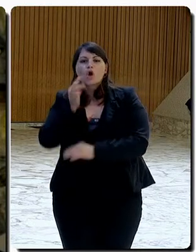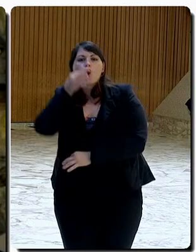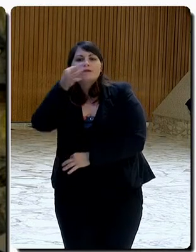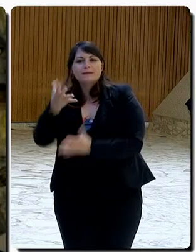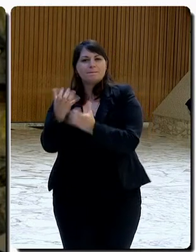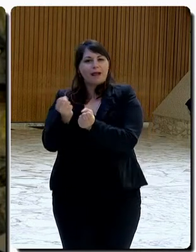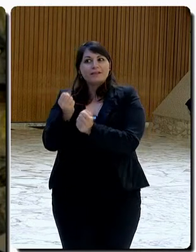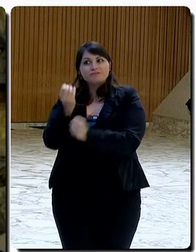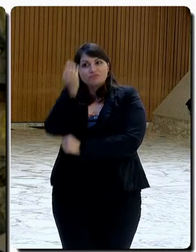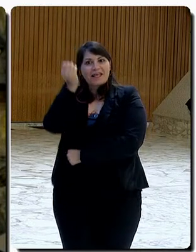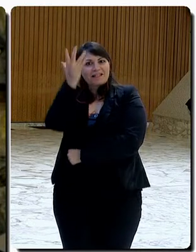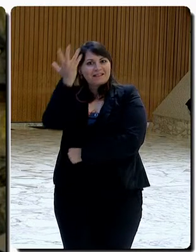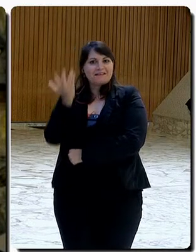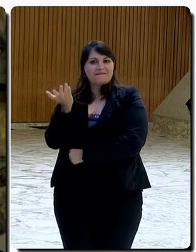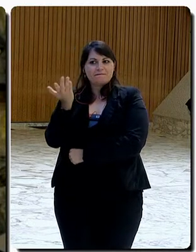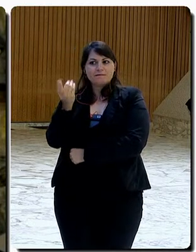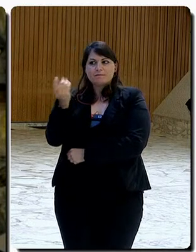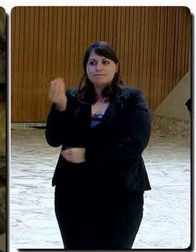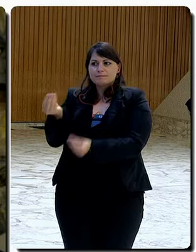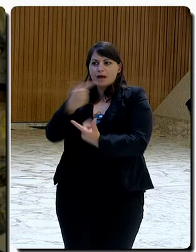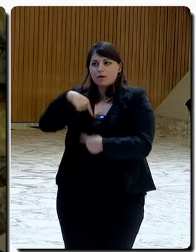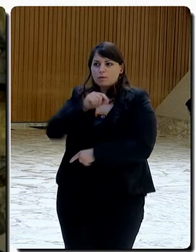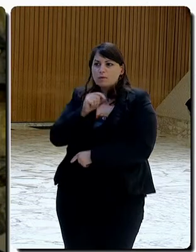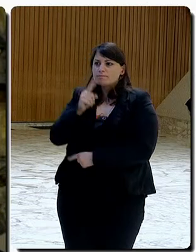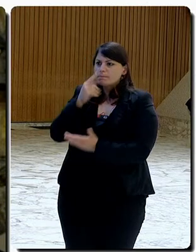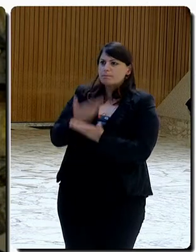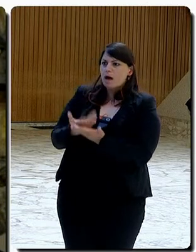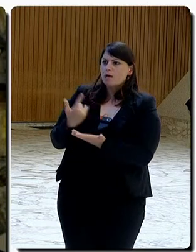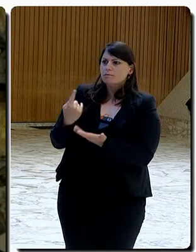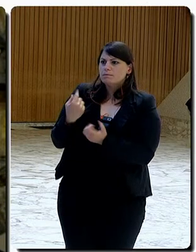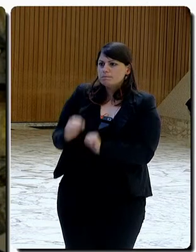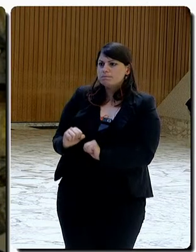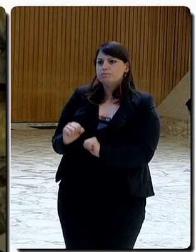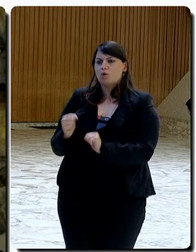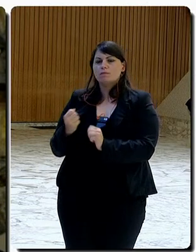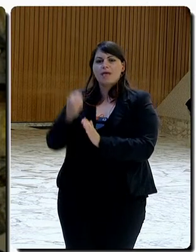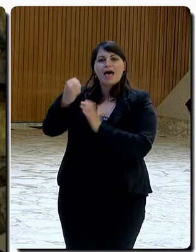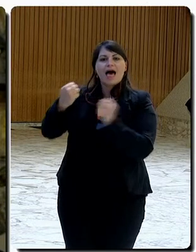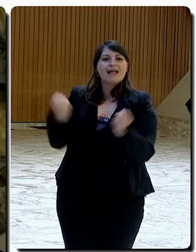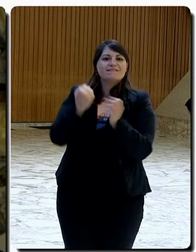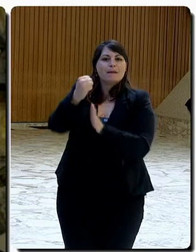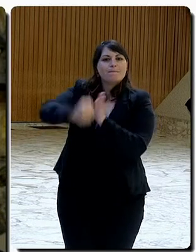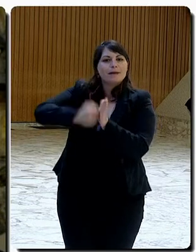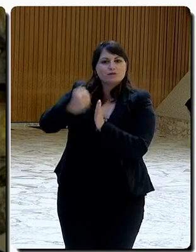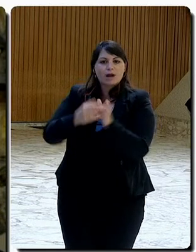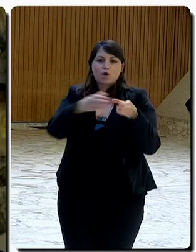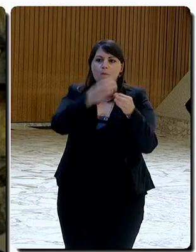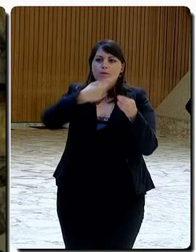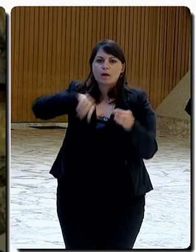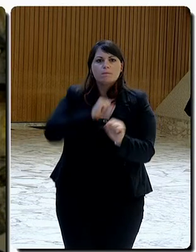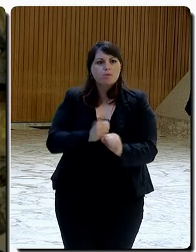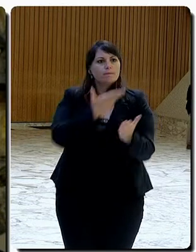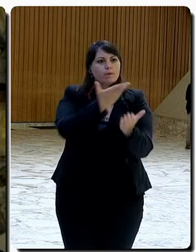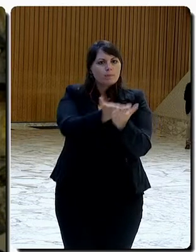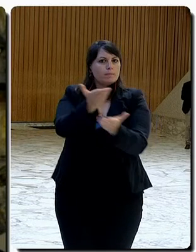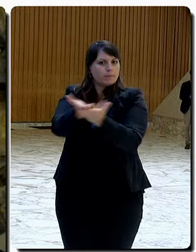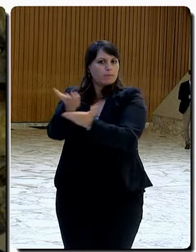a cui ispirarsi per nuove attività pastorali da proporre nelle nostre comunità.